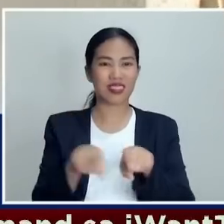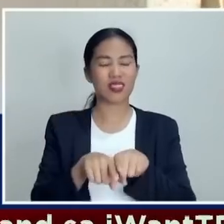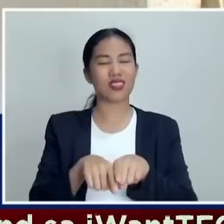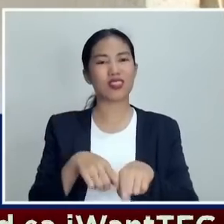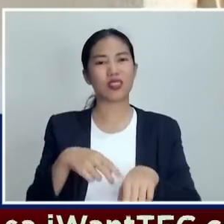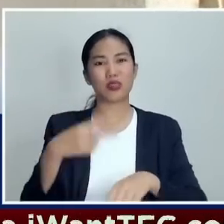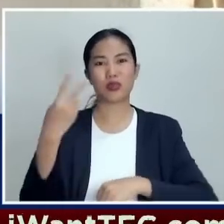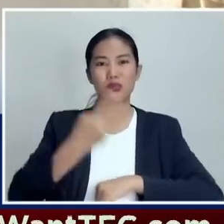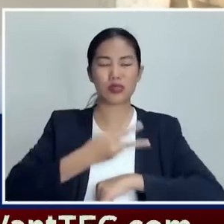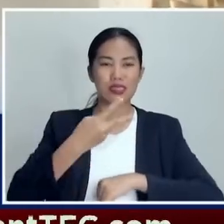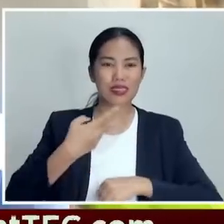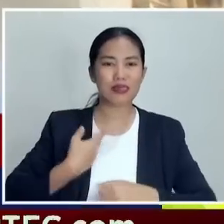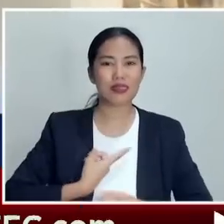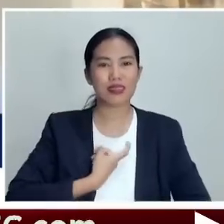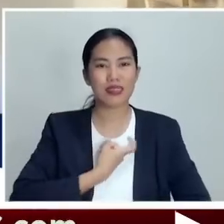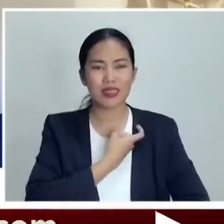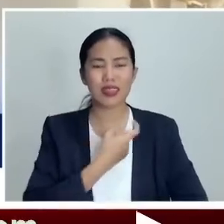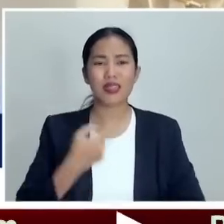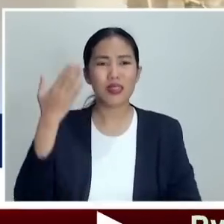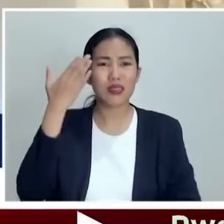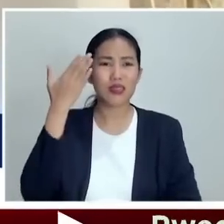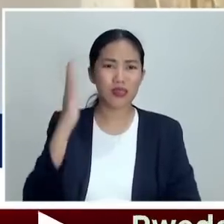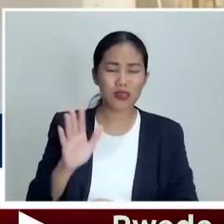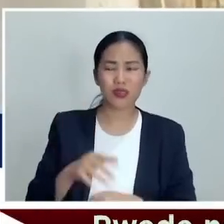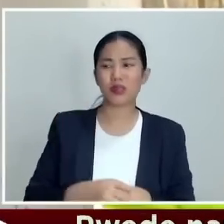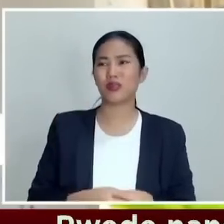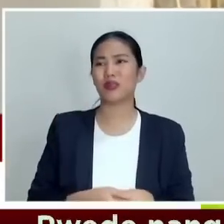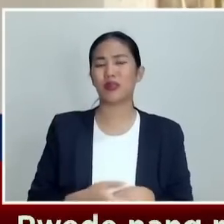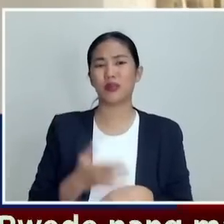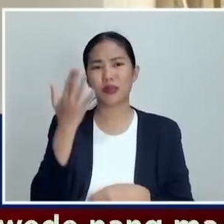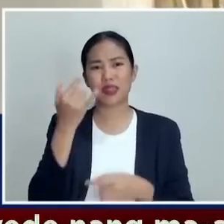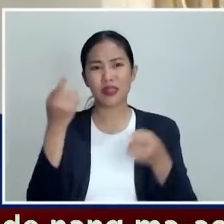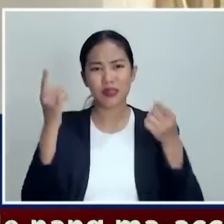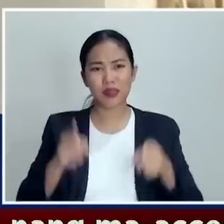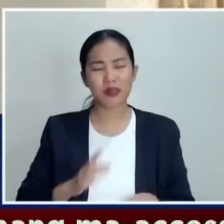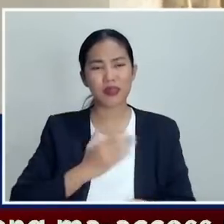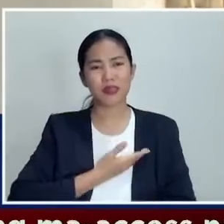po namin alam mo kung bakit niya nagawa sa tatay namin.